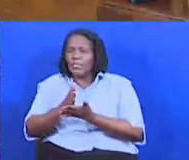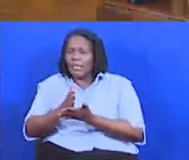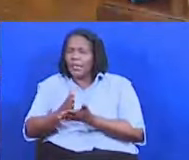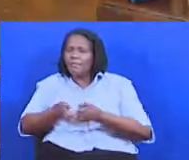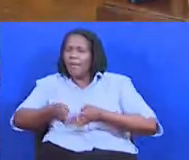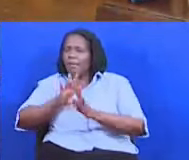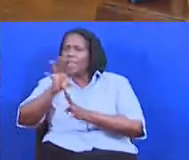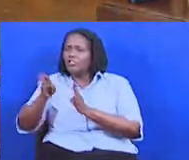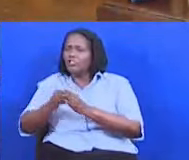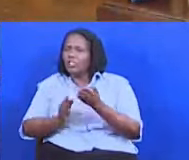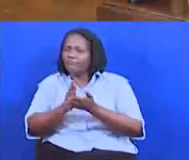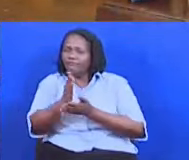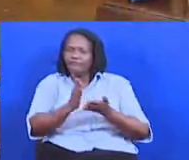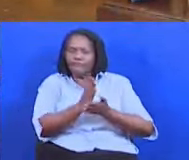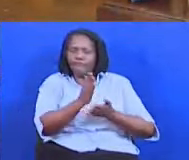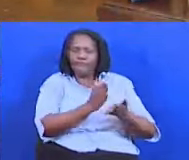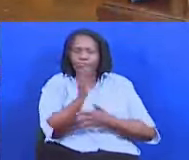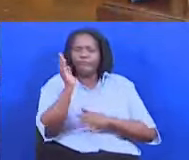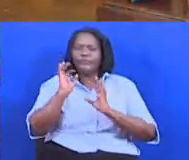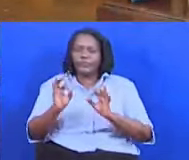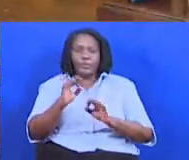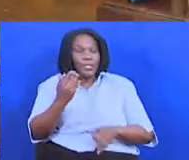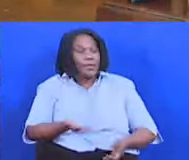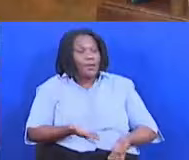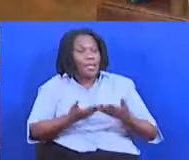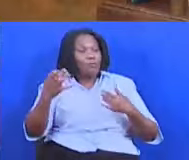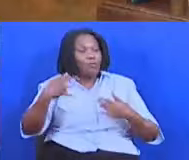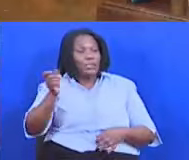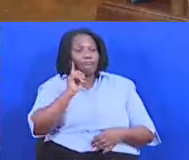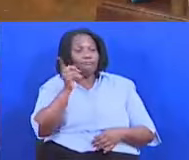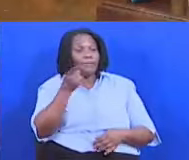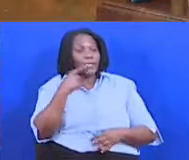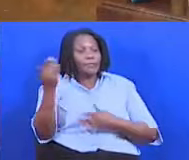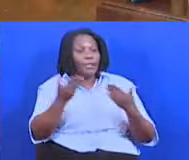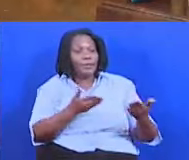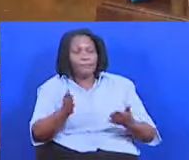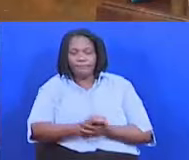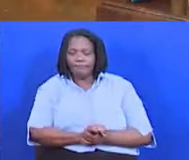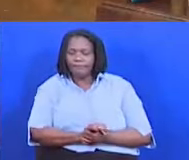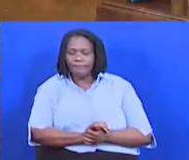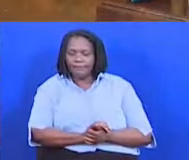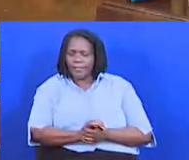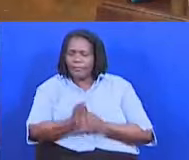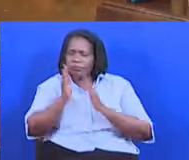Mheshimiwa Naibu Waziri, majibu. Asante. Mheshimiwa Spika,